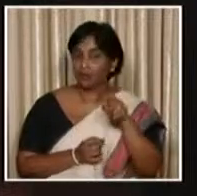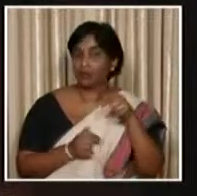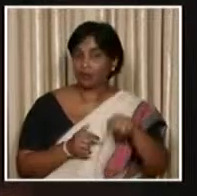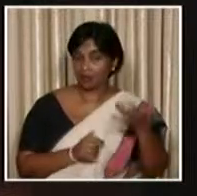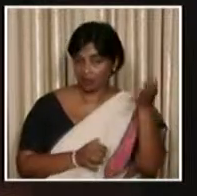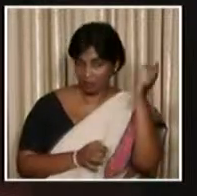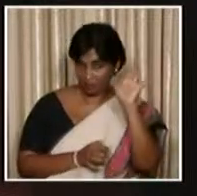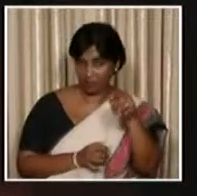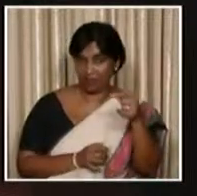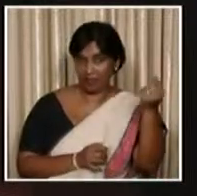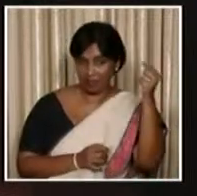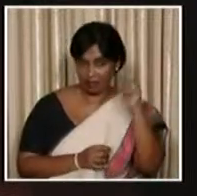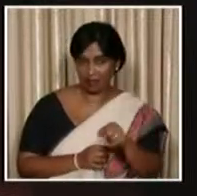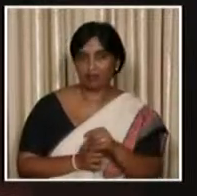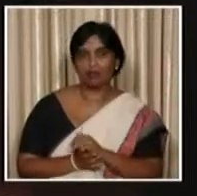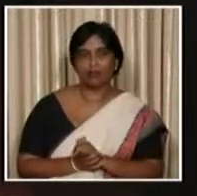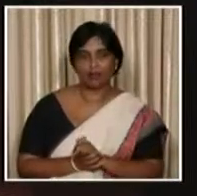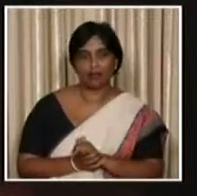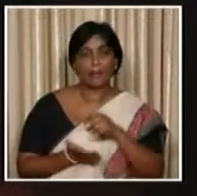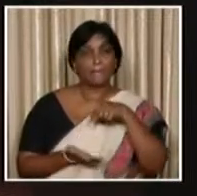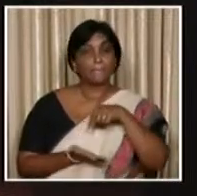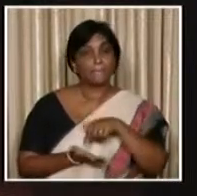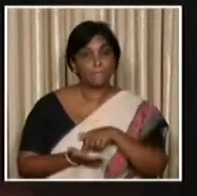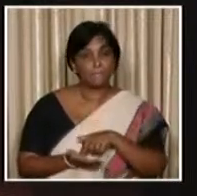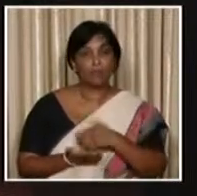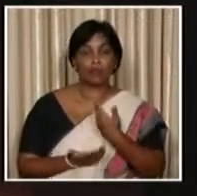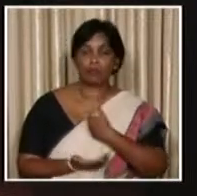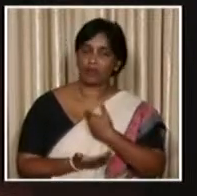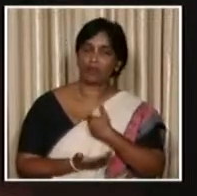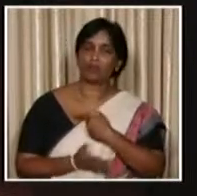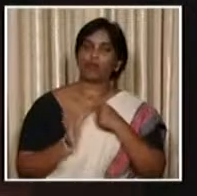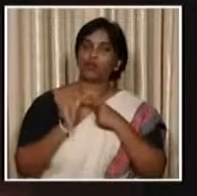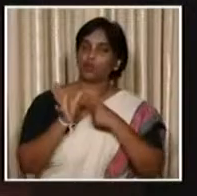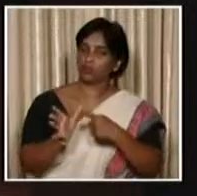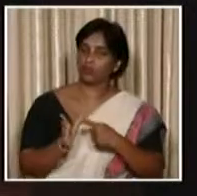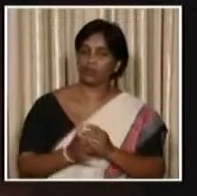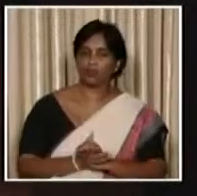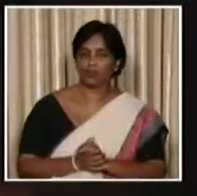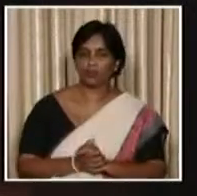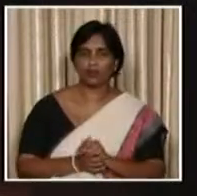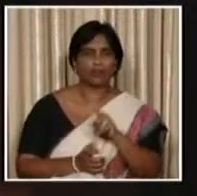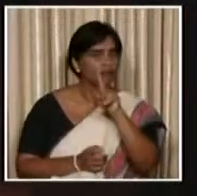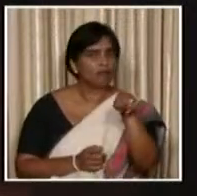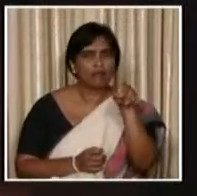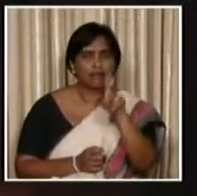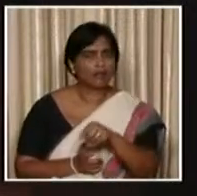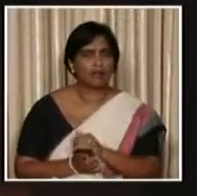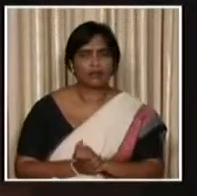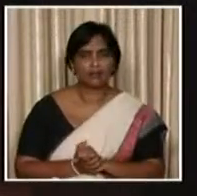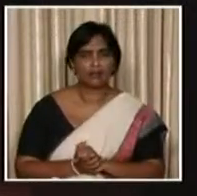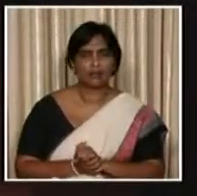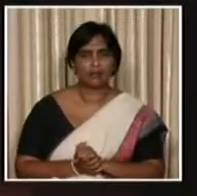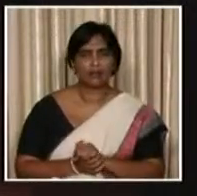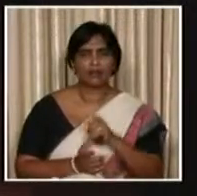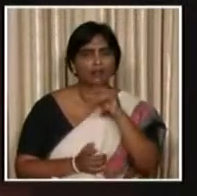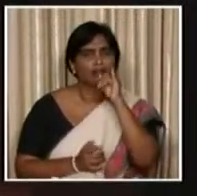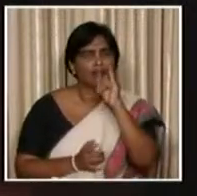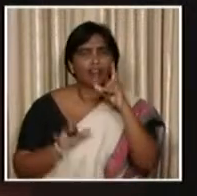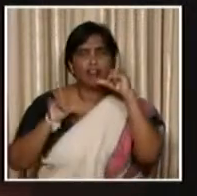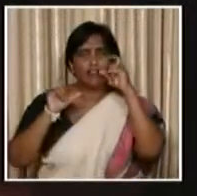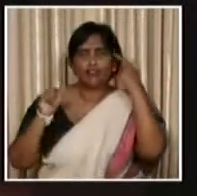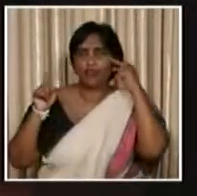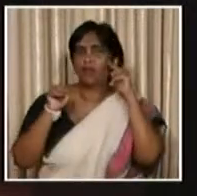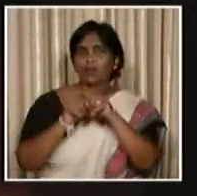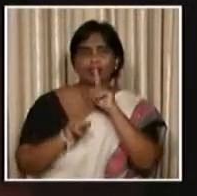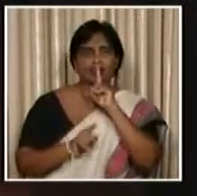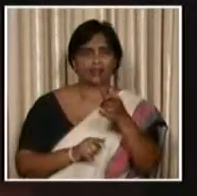මෙතනට ඇවිල්ලා මැද ඉන්න එක්කෙනා ඔබතුමයි කියලා උත්තරේ දුන්නා. වැරදි. ඔබතුමා වැරදි පින්තූරයක් ගැන